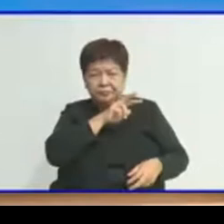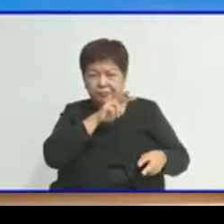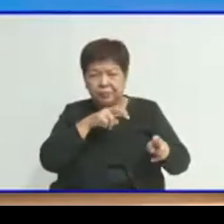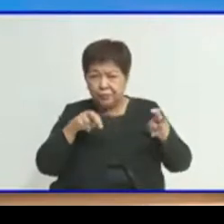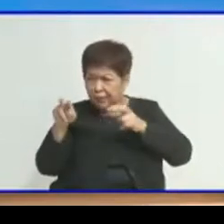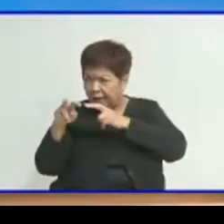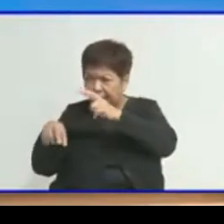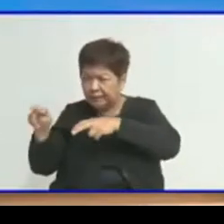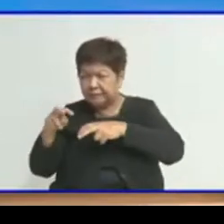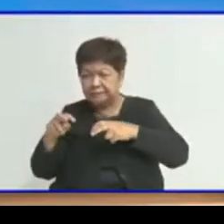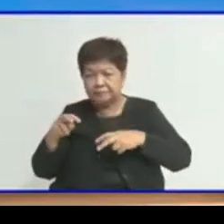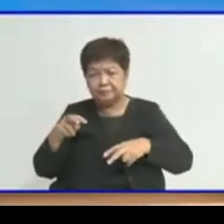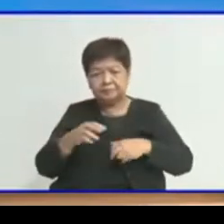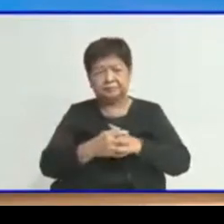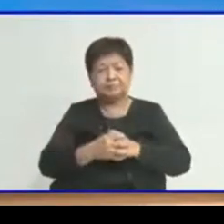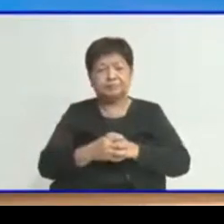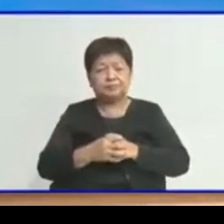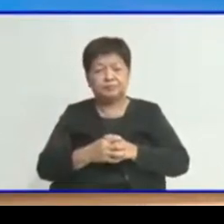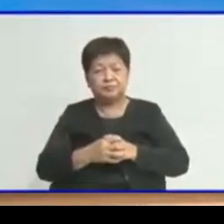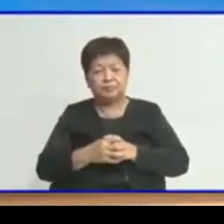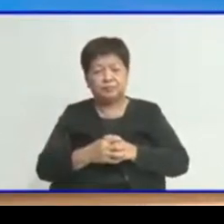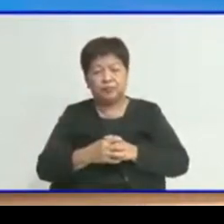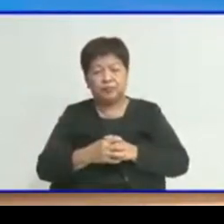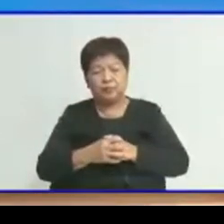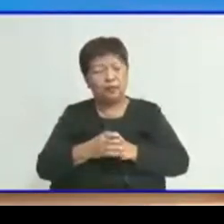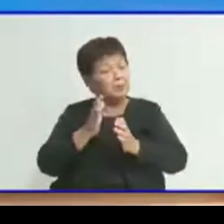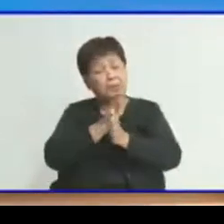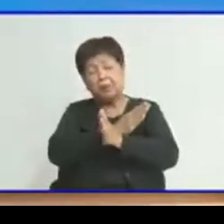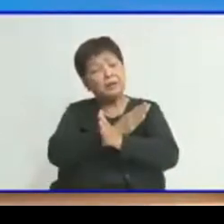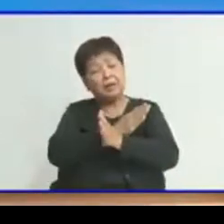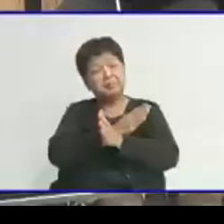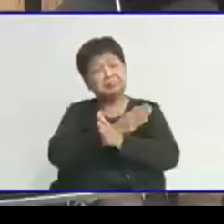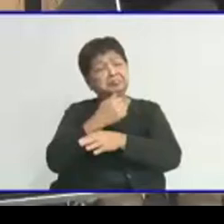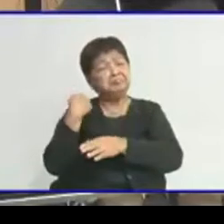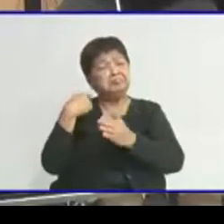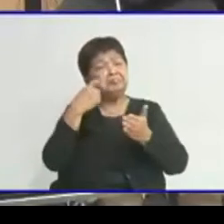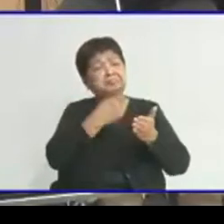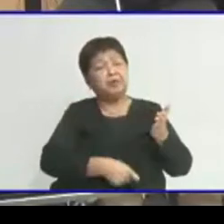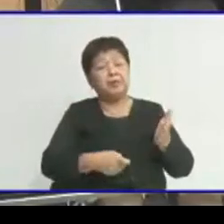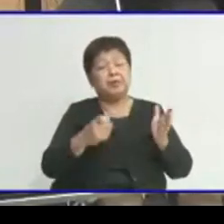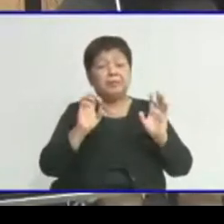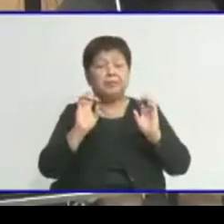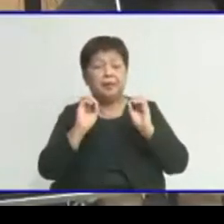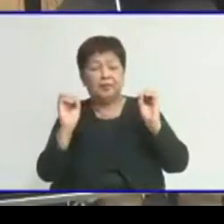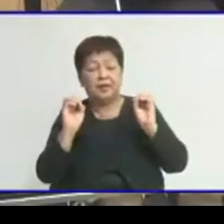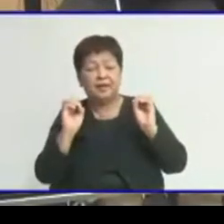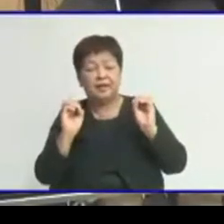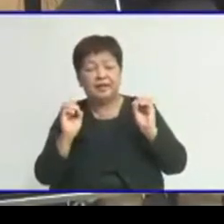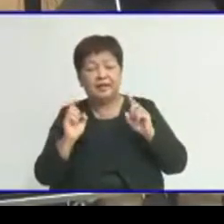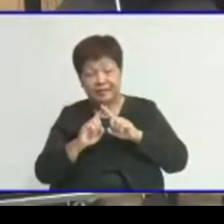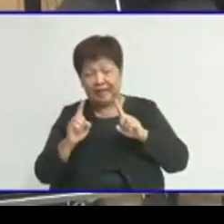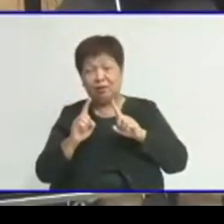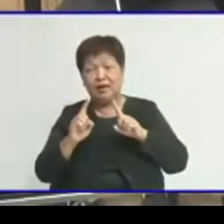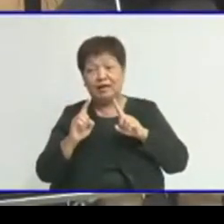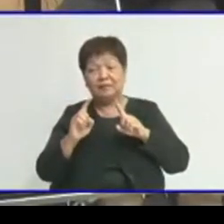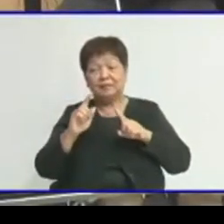we have to wait for. ถ้าก่อนหน้านี้ก็ทำไปก็ไม่มีผล แต่เราคิดได ้ก็คิดได้ก็เตรียมการได้ผลแล้วเตรียมการ